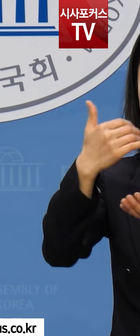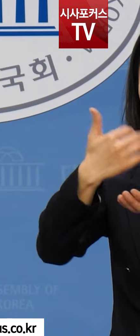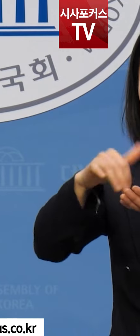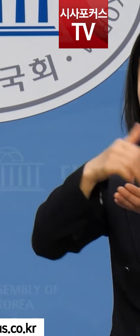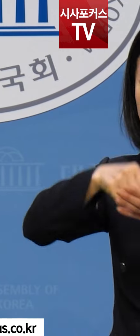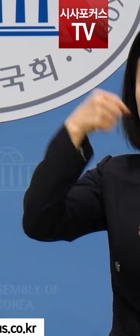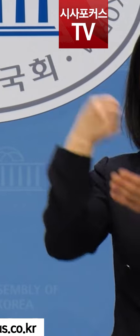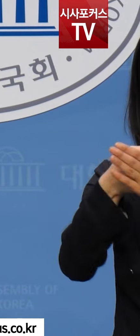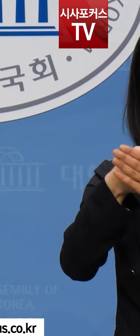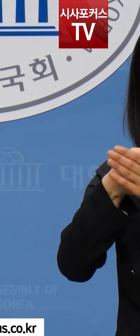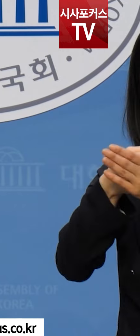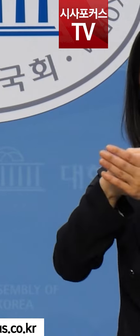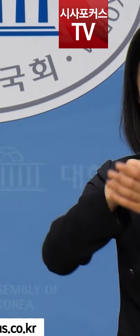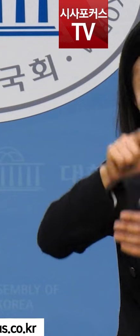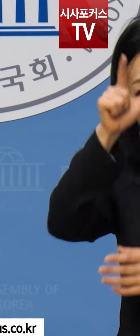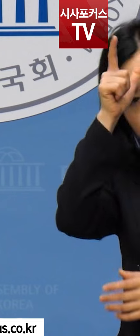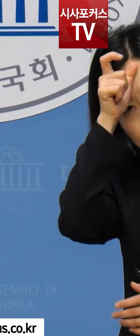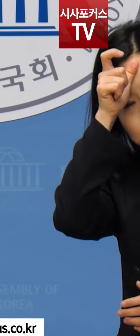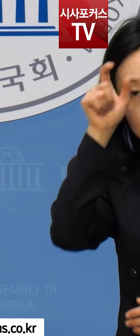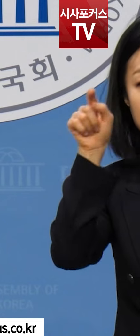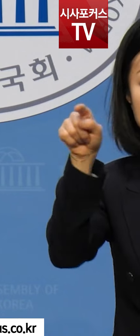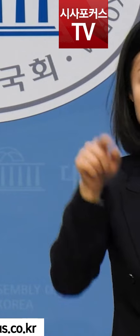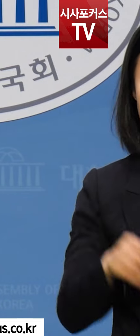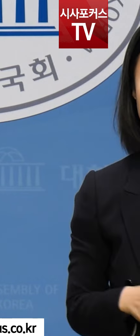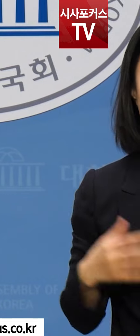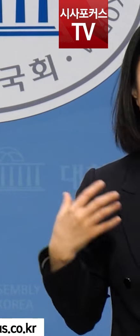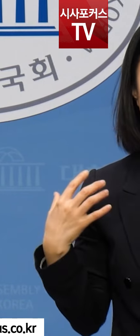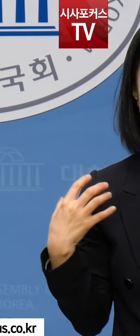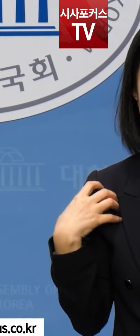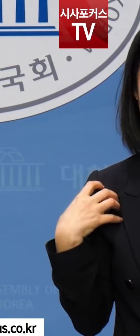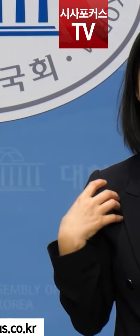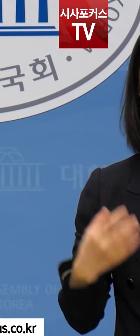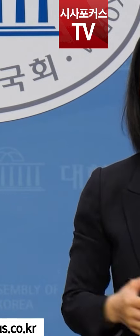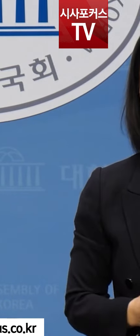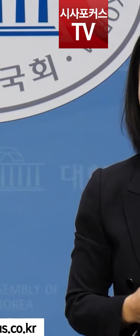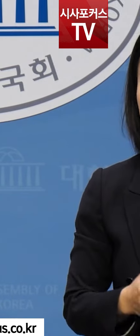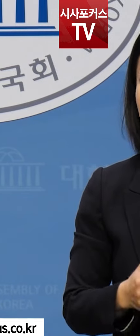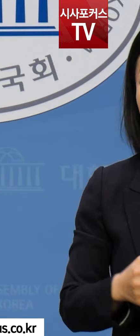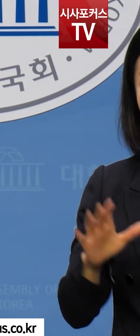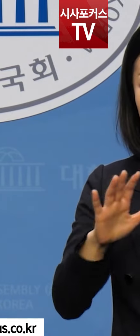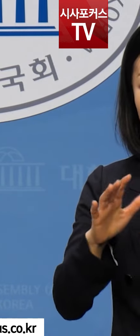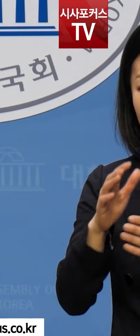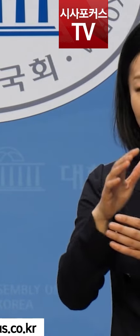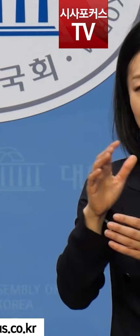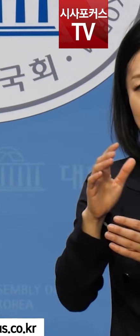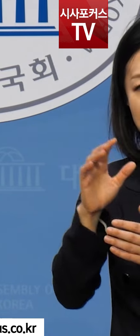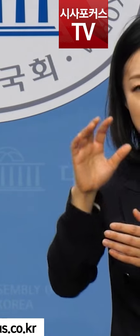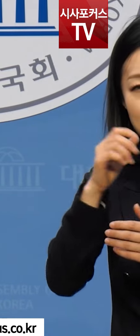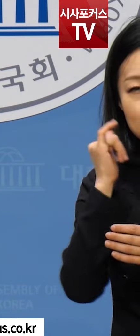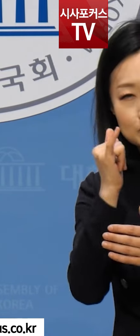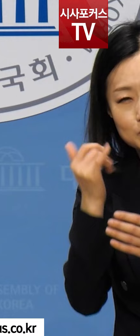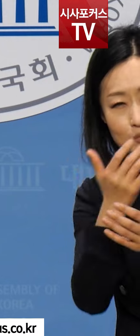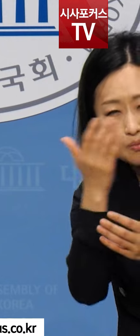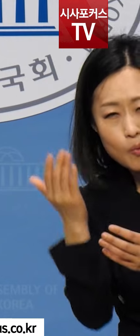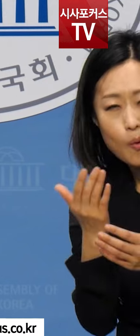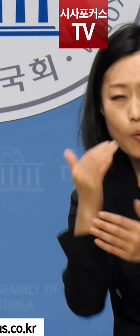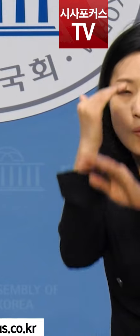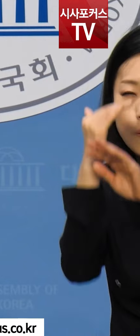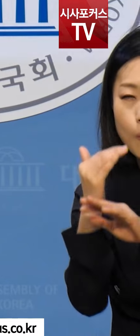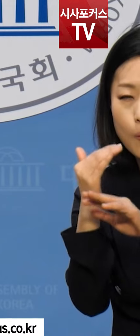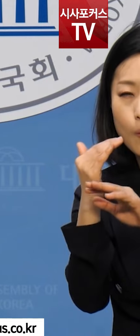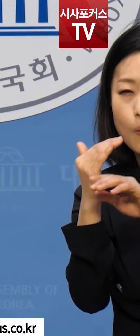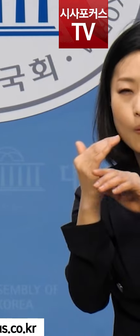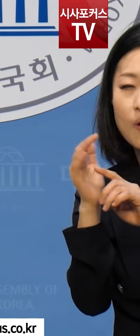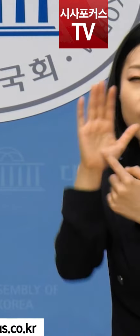숫자에 매몰되어 있습니다. 정부의 유리한 근거와 데이터를 반복해서 제시하며 오히려 필수 의료의